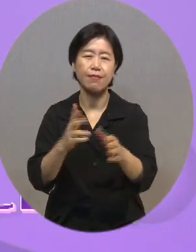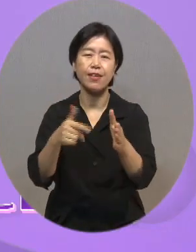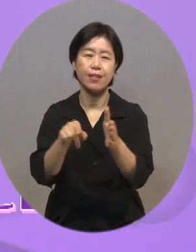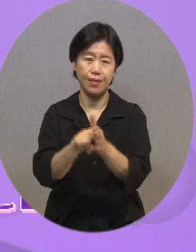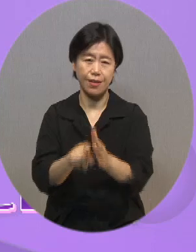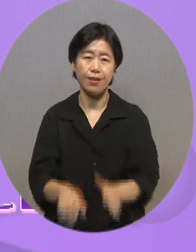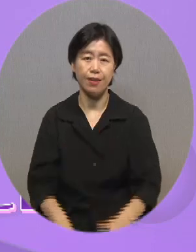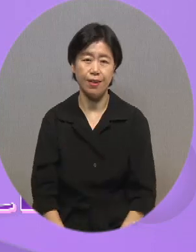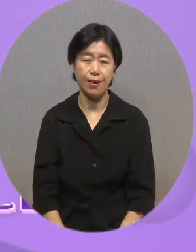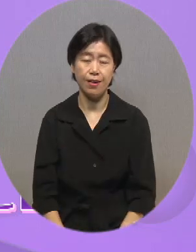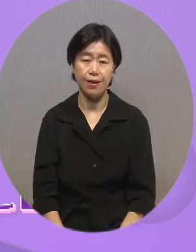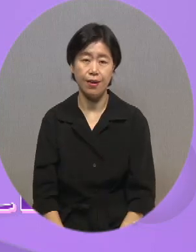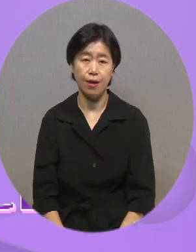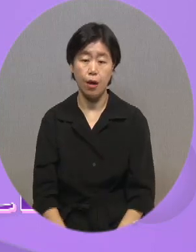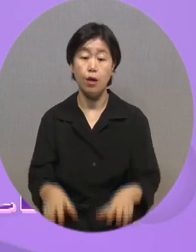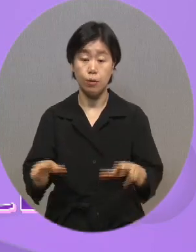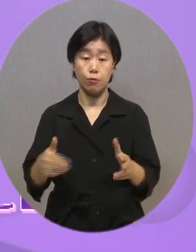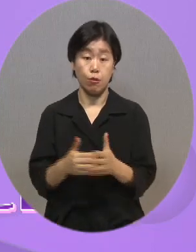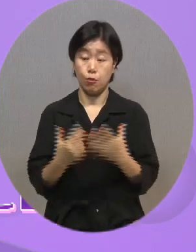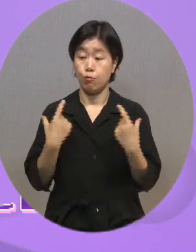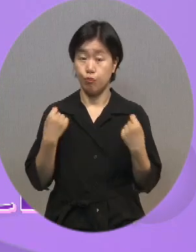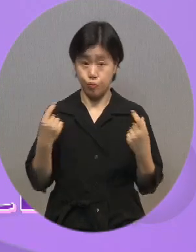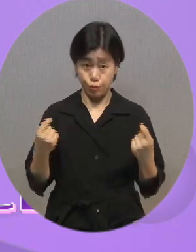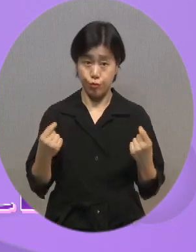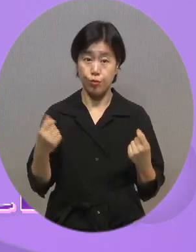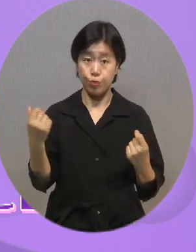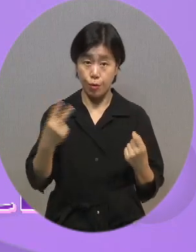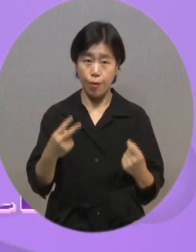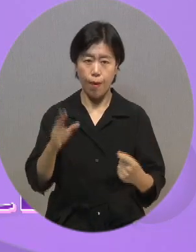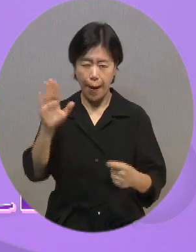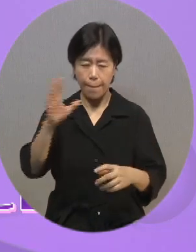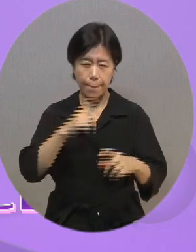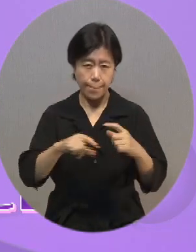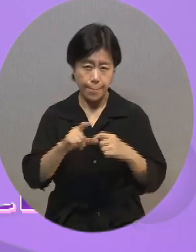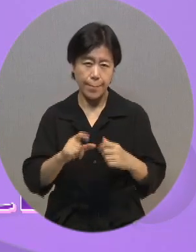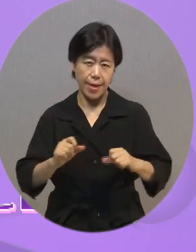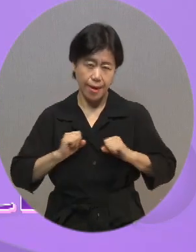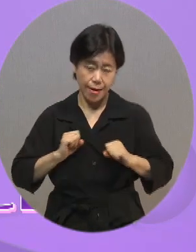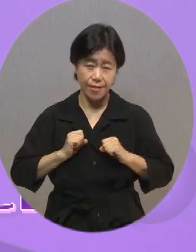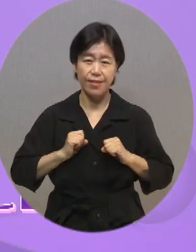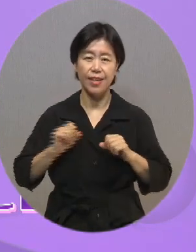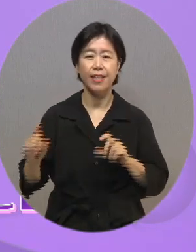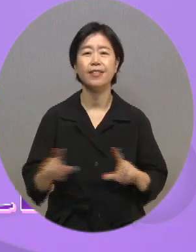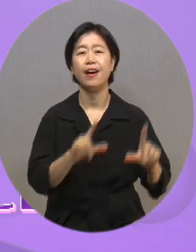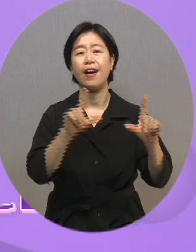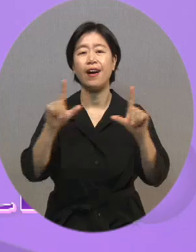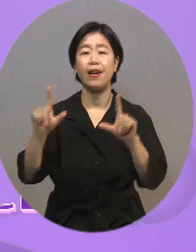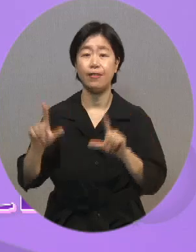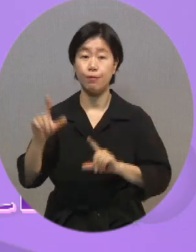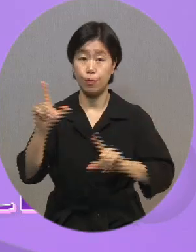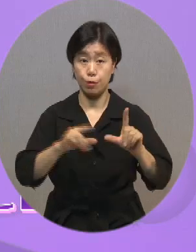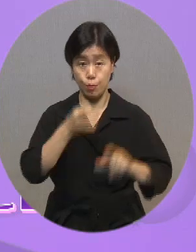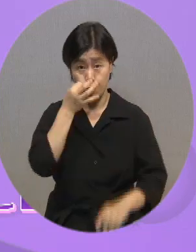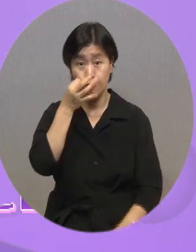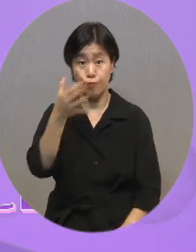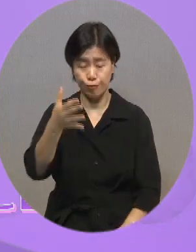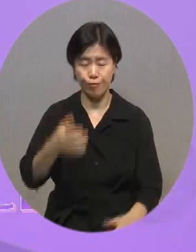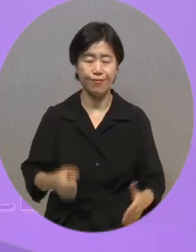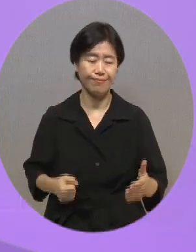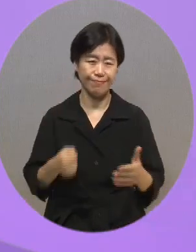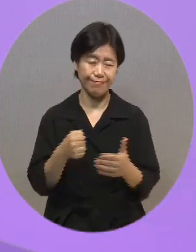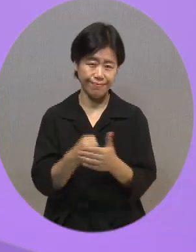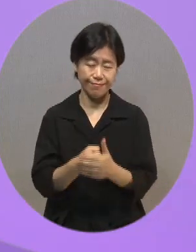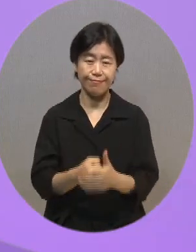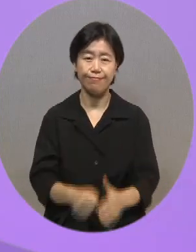위해서 지금까지처럼 물론이고 좀 더 열심히 살아나가야 되겠다 이런